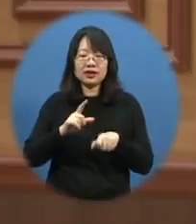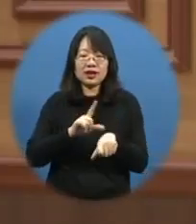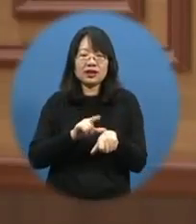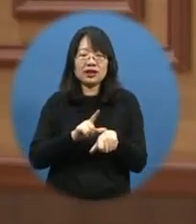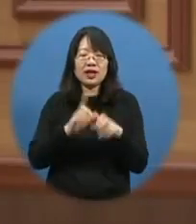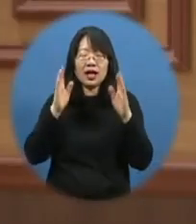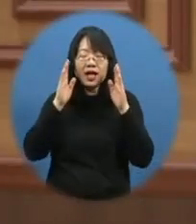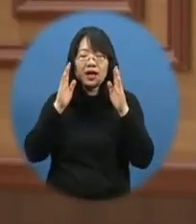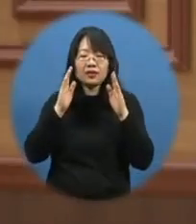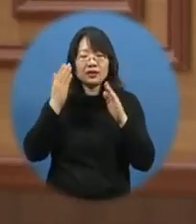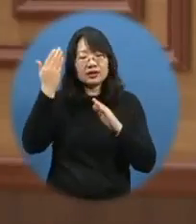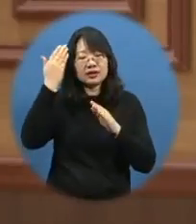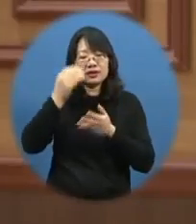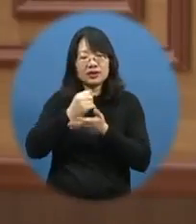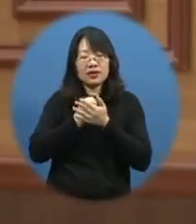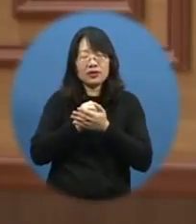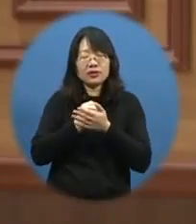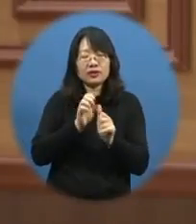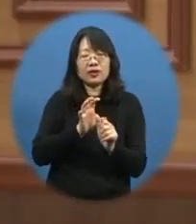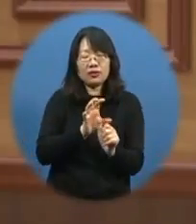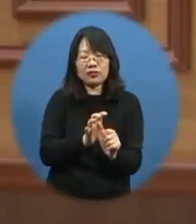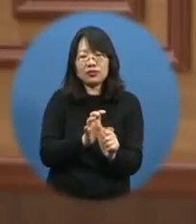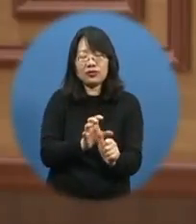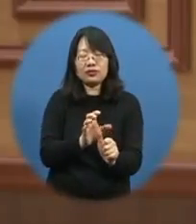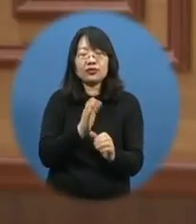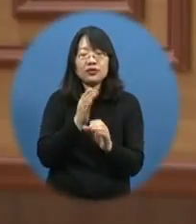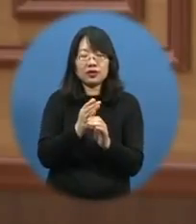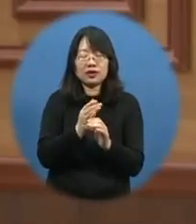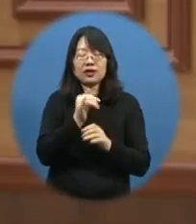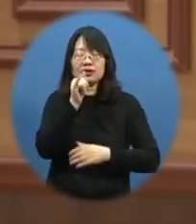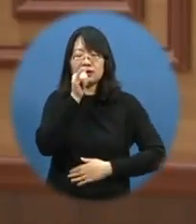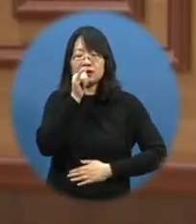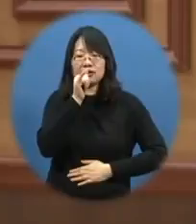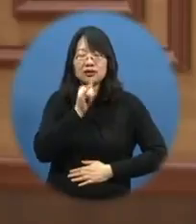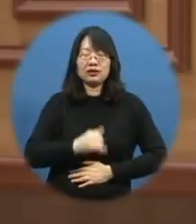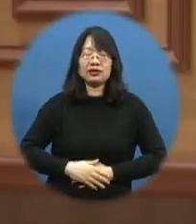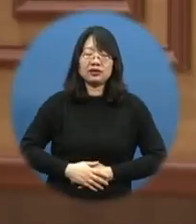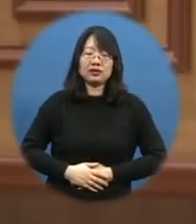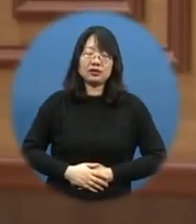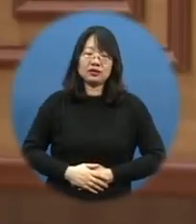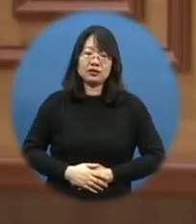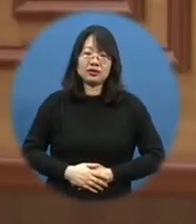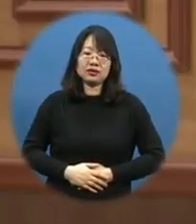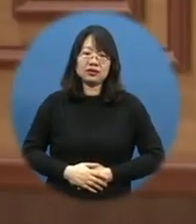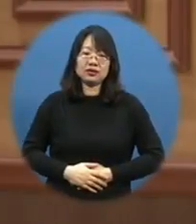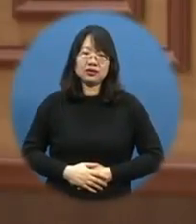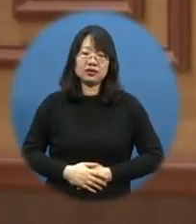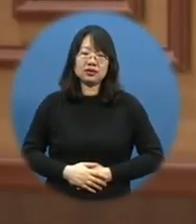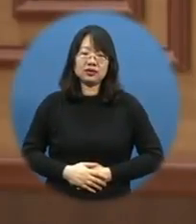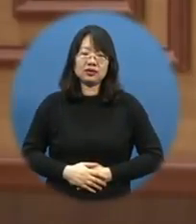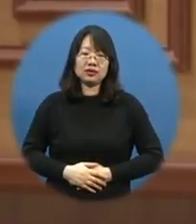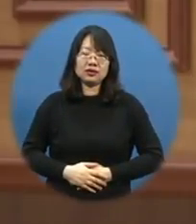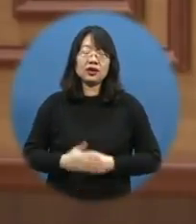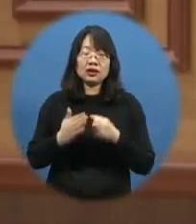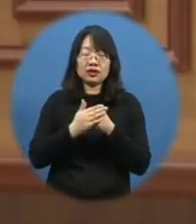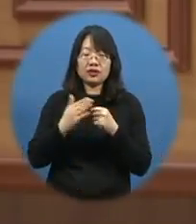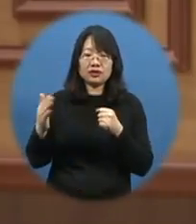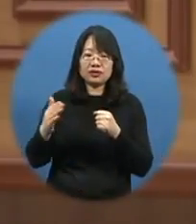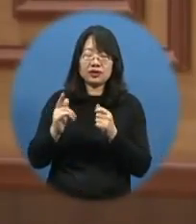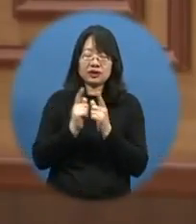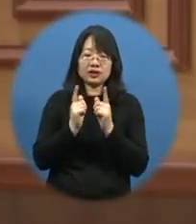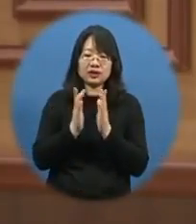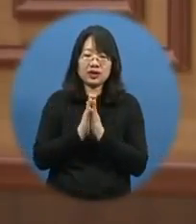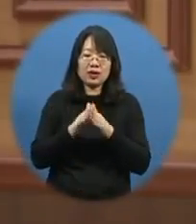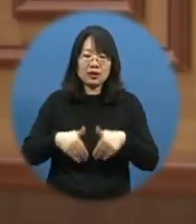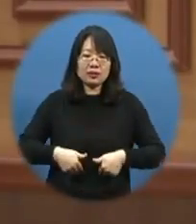너무 많은 시간을 학업 지식을 얻는데 습득하는데 학생들을 내몰고 있다. 그래서